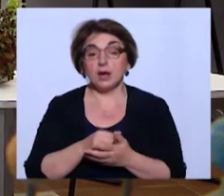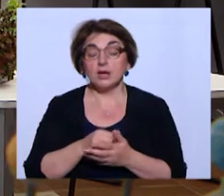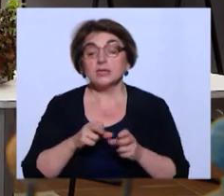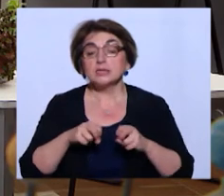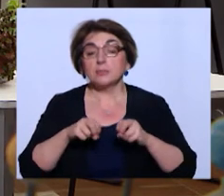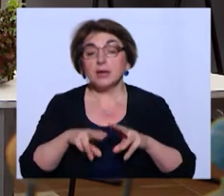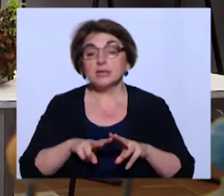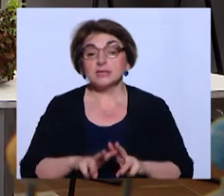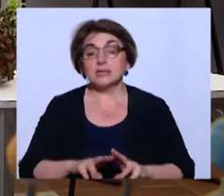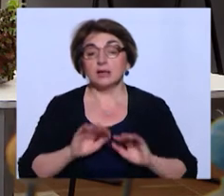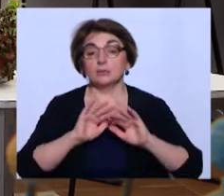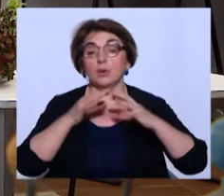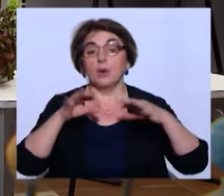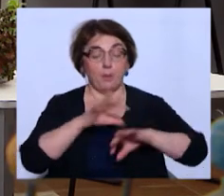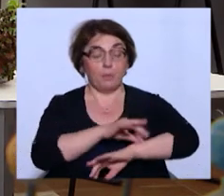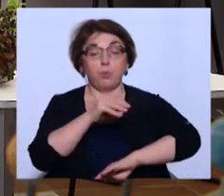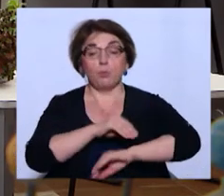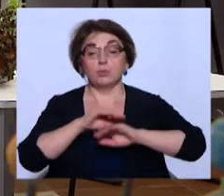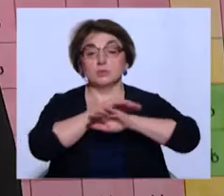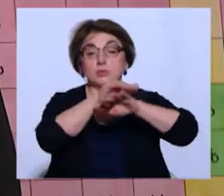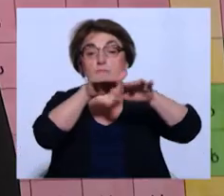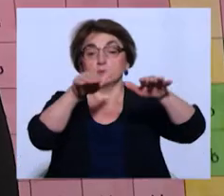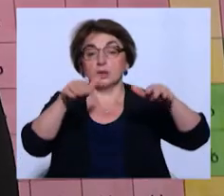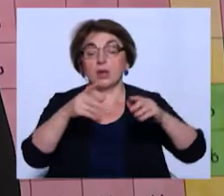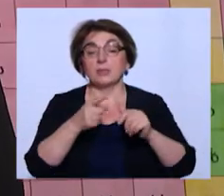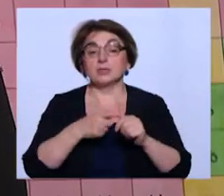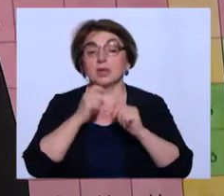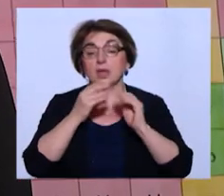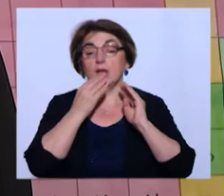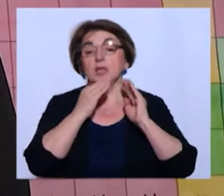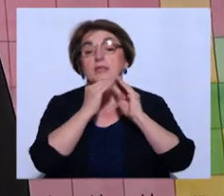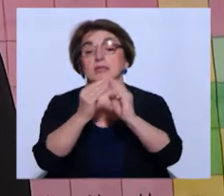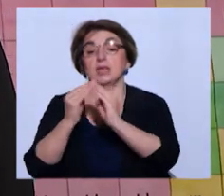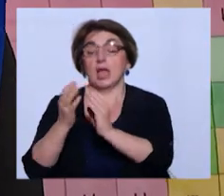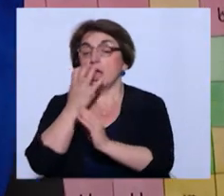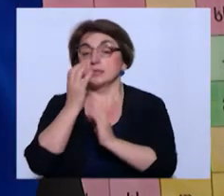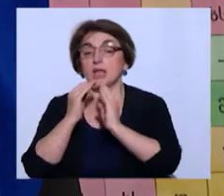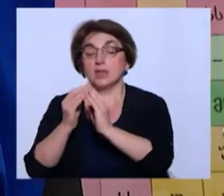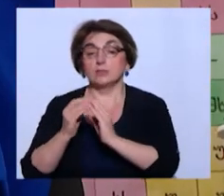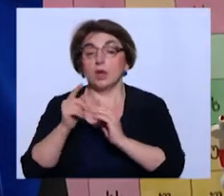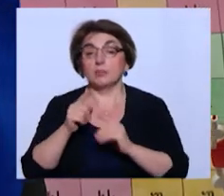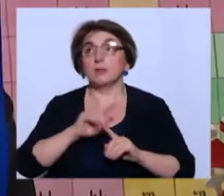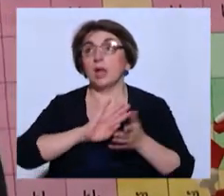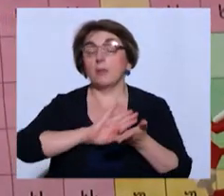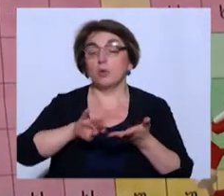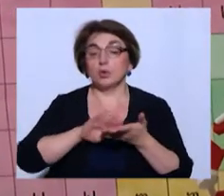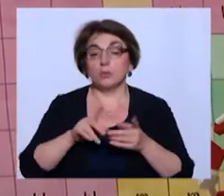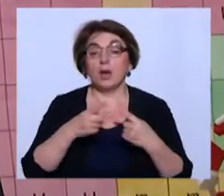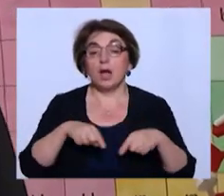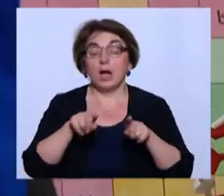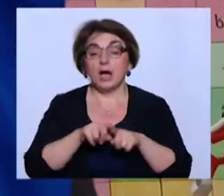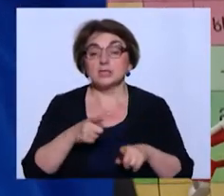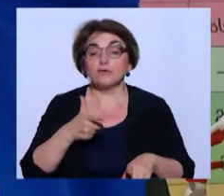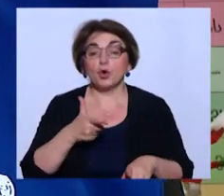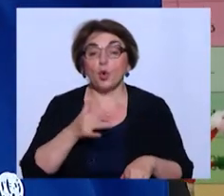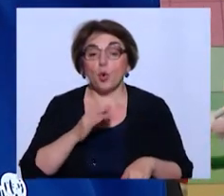ბუმბულისებრ საფარს, რომელსაც სათბურის ეფექტი ეწოდება. ჰაერში გამოიყოფა არა მარტო ნახშიროჯანგი, არამედ გოგირდისა და